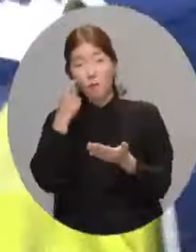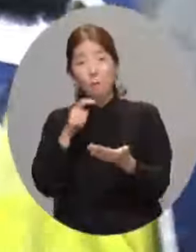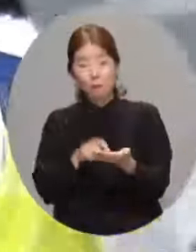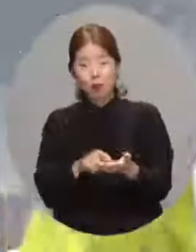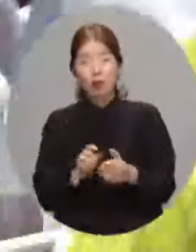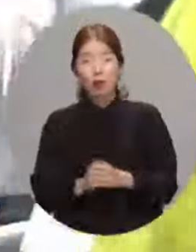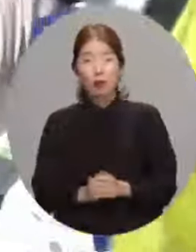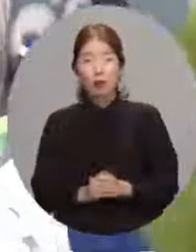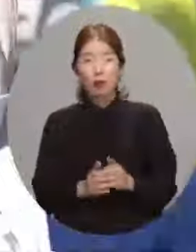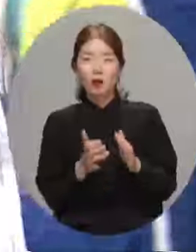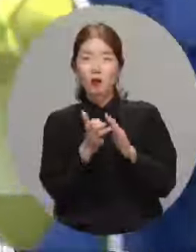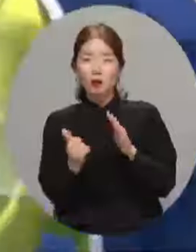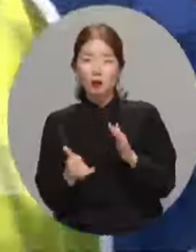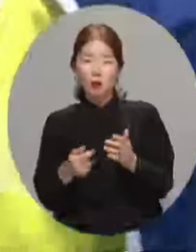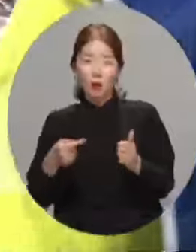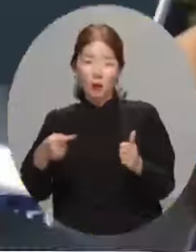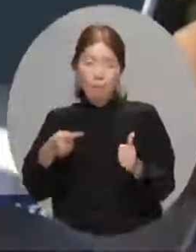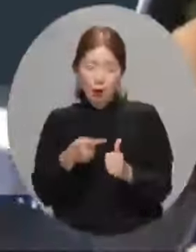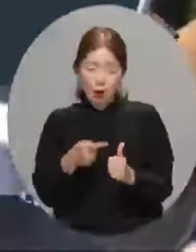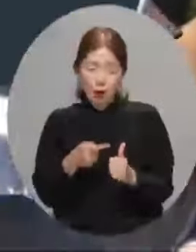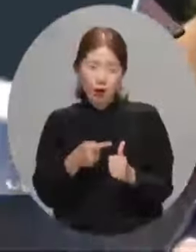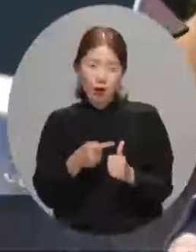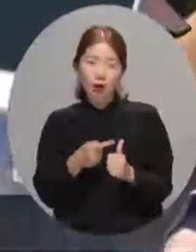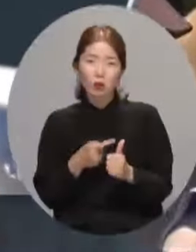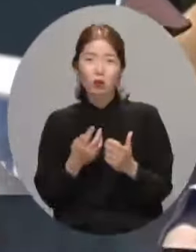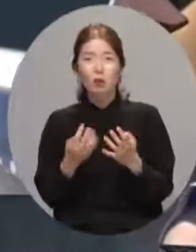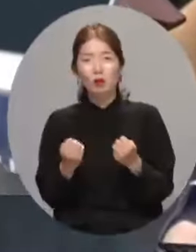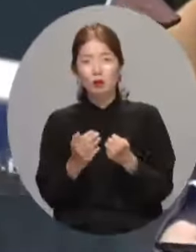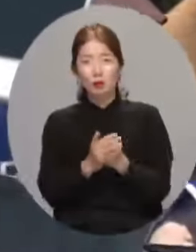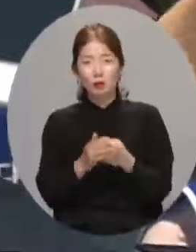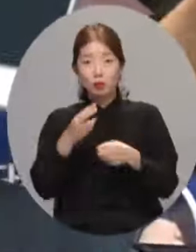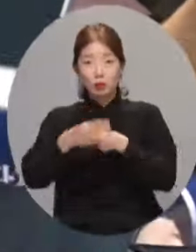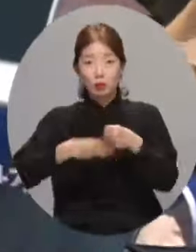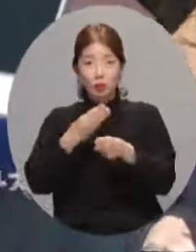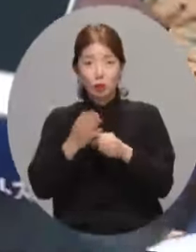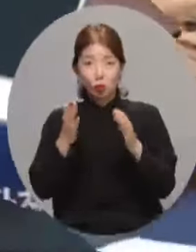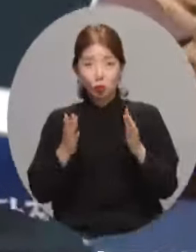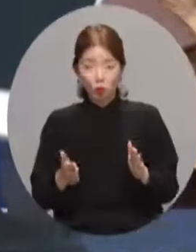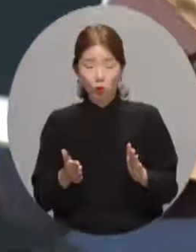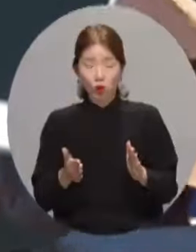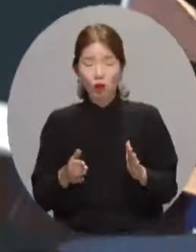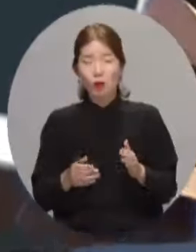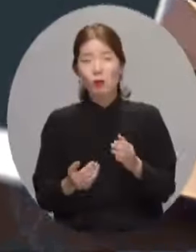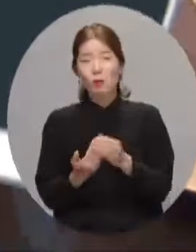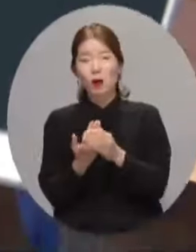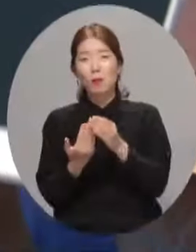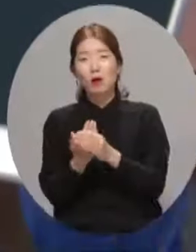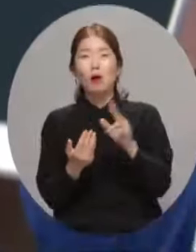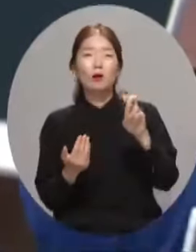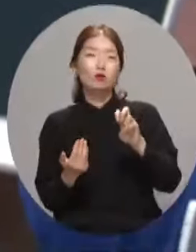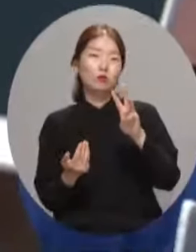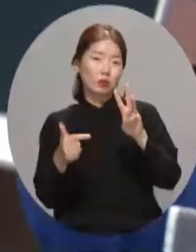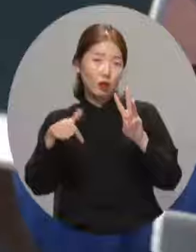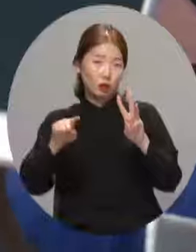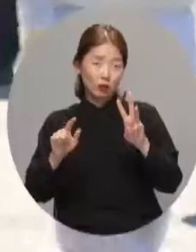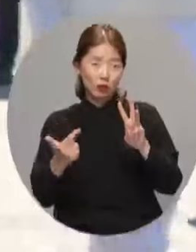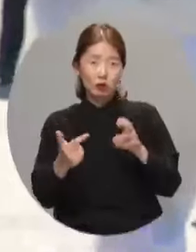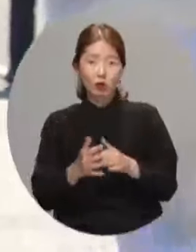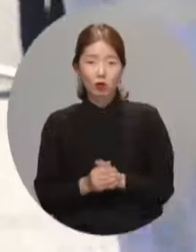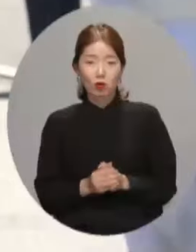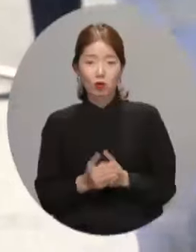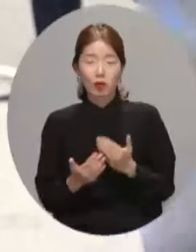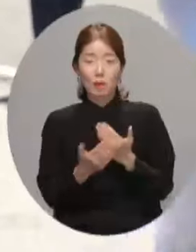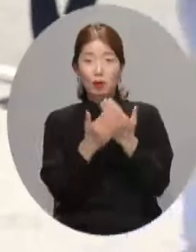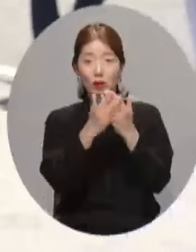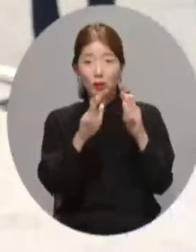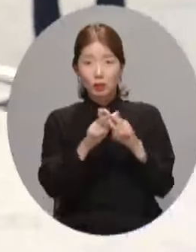하면 가족을 살해하는 사례도 잇따르는 등 최근 3년간 알려진 비극만 23건에 달합니다.